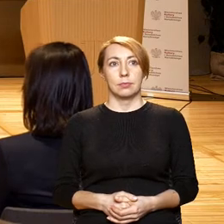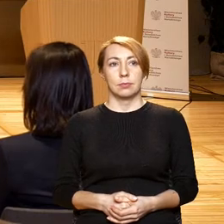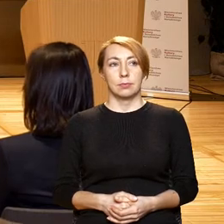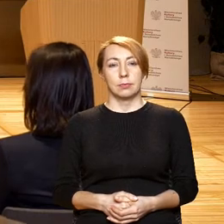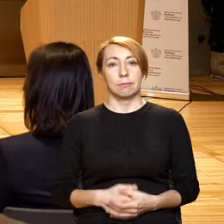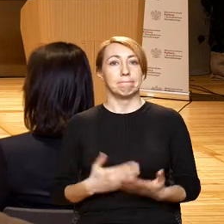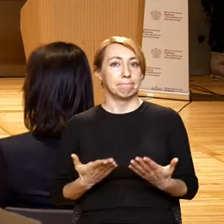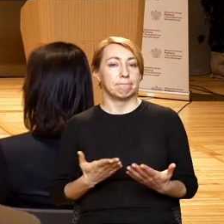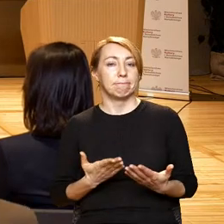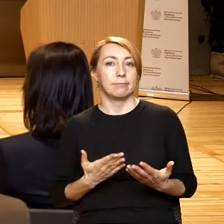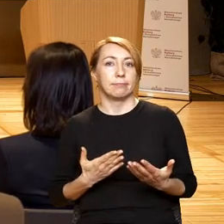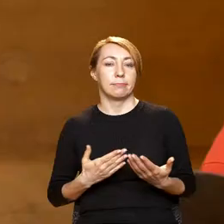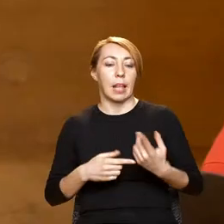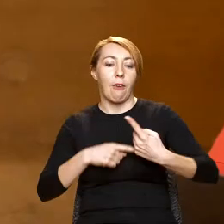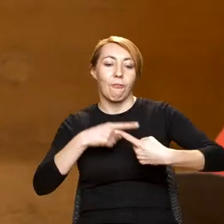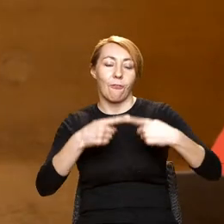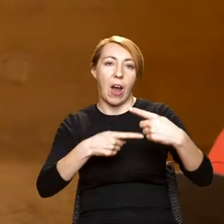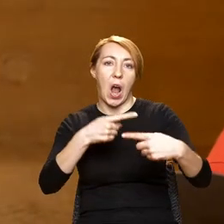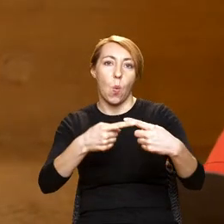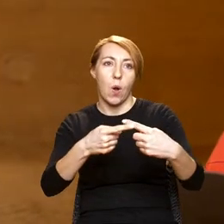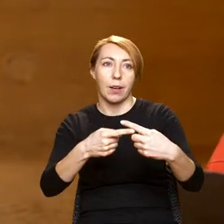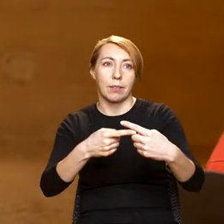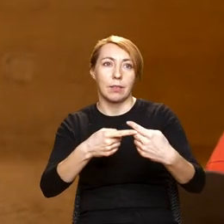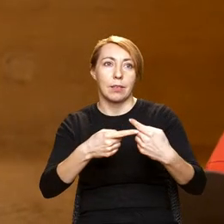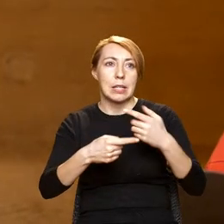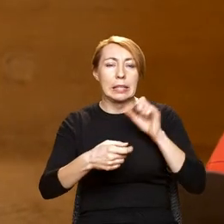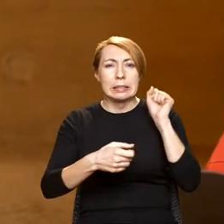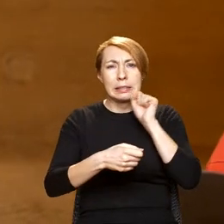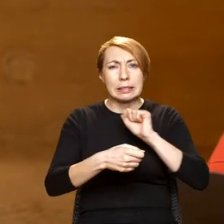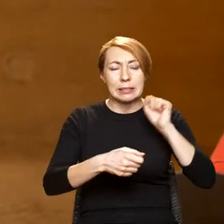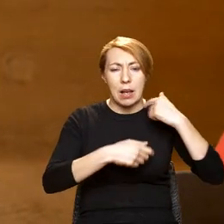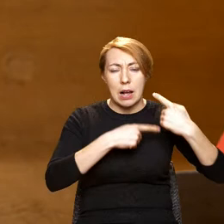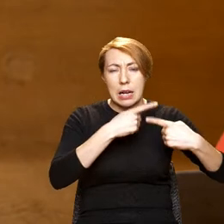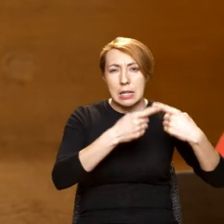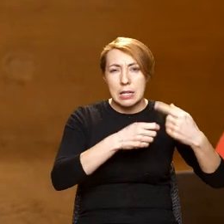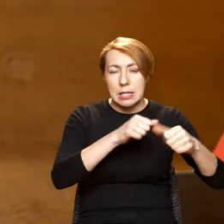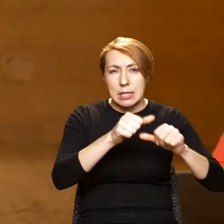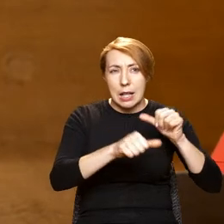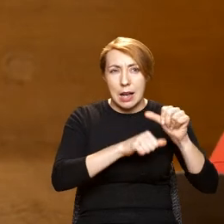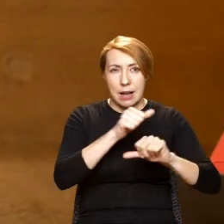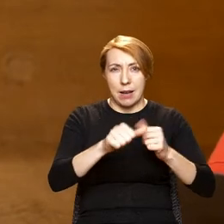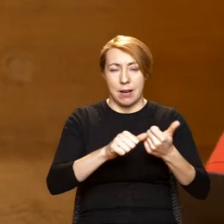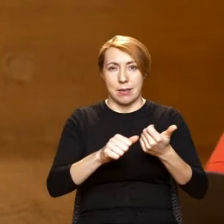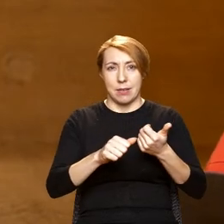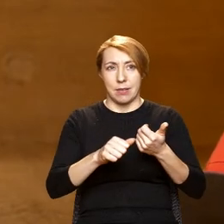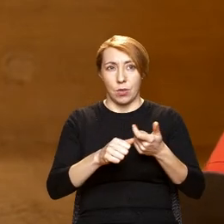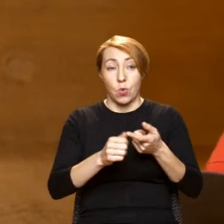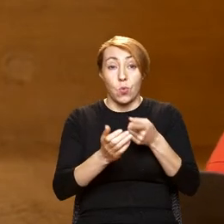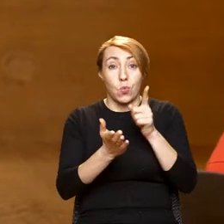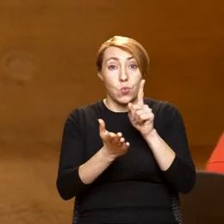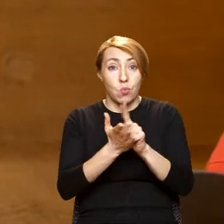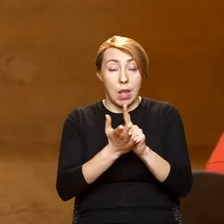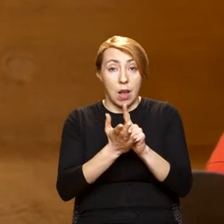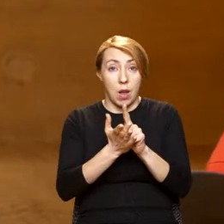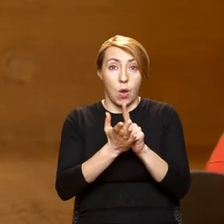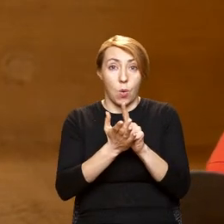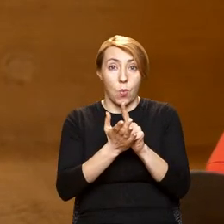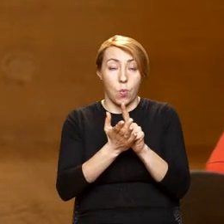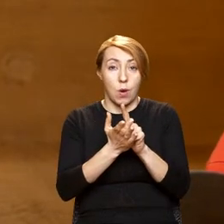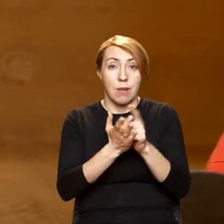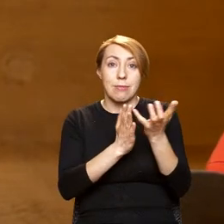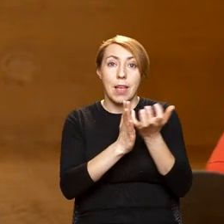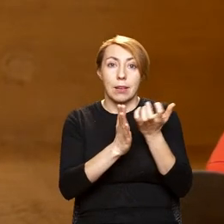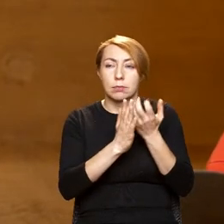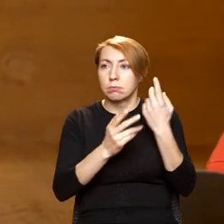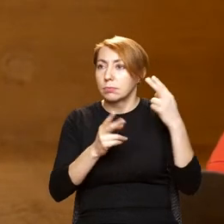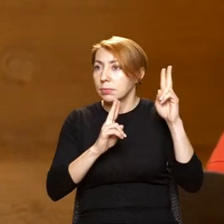No cóż, wałki sprzed tylu dziesiątek lat, które dało się których nagrania